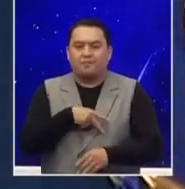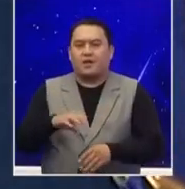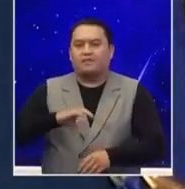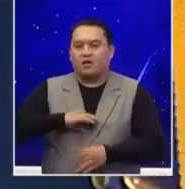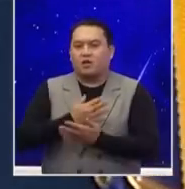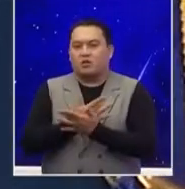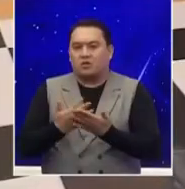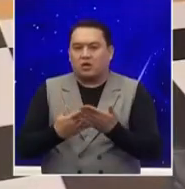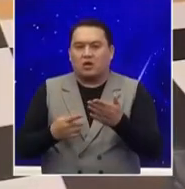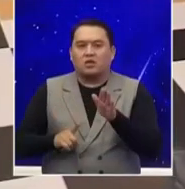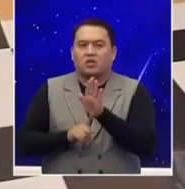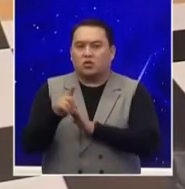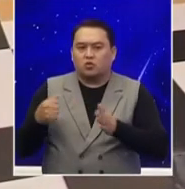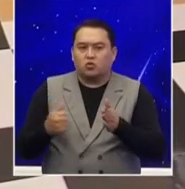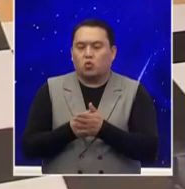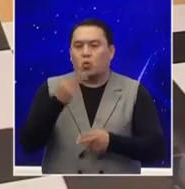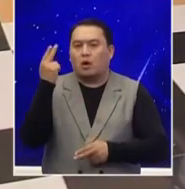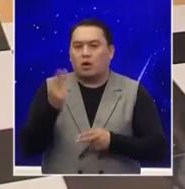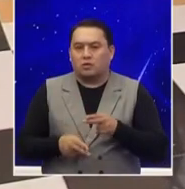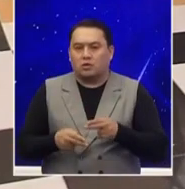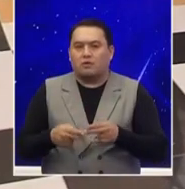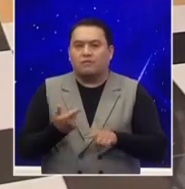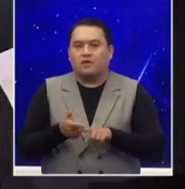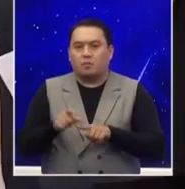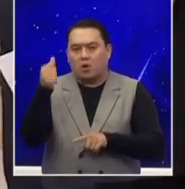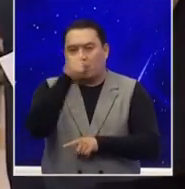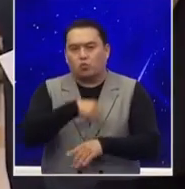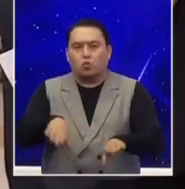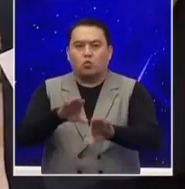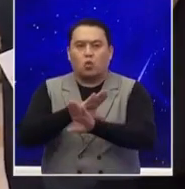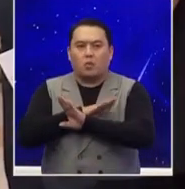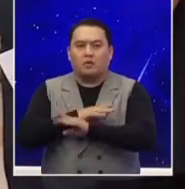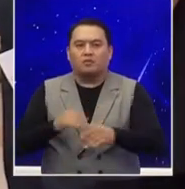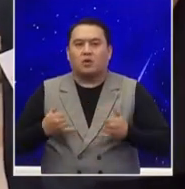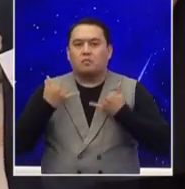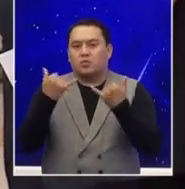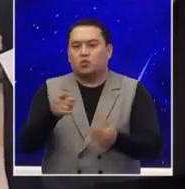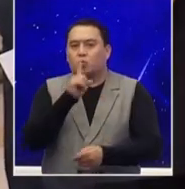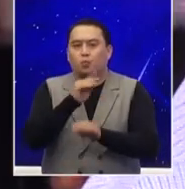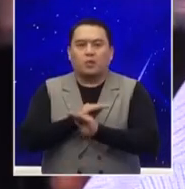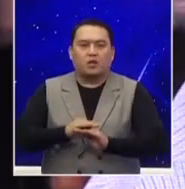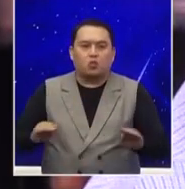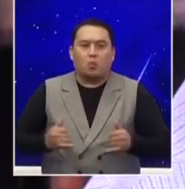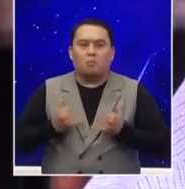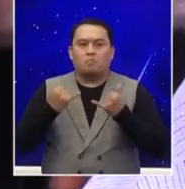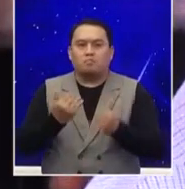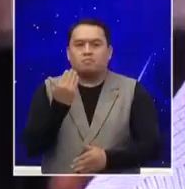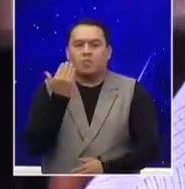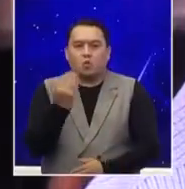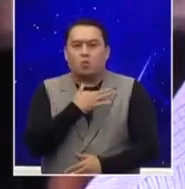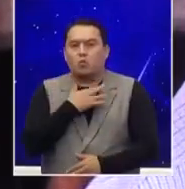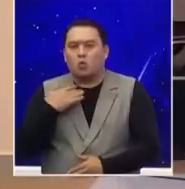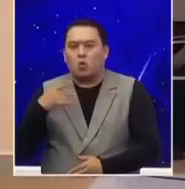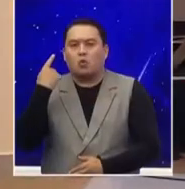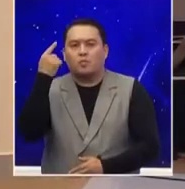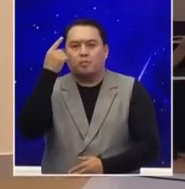с самого начала и до конца в этом году его не стало участники встречи почтили минутой молчания память ветерана для многих